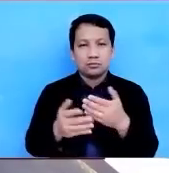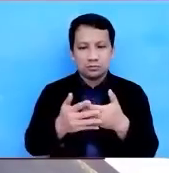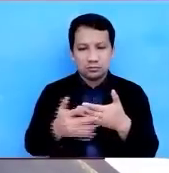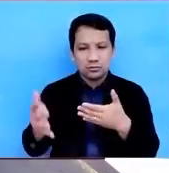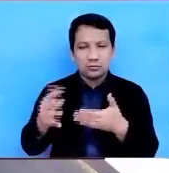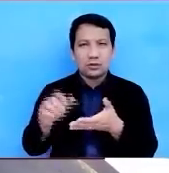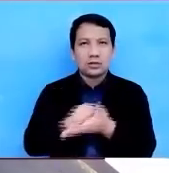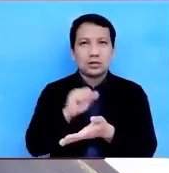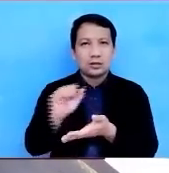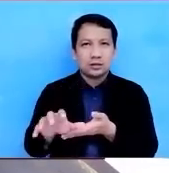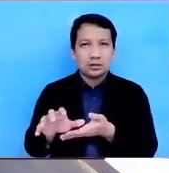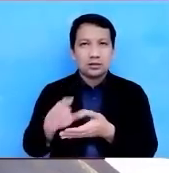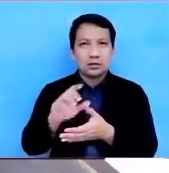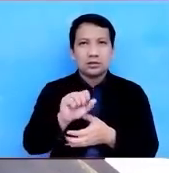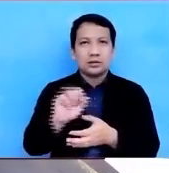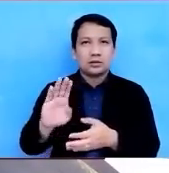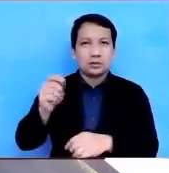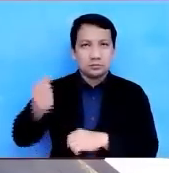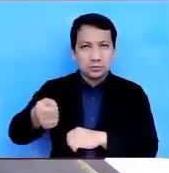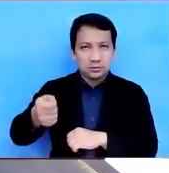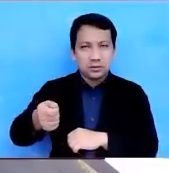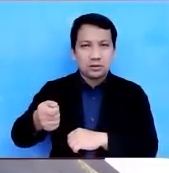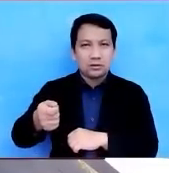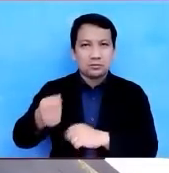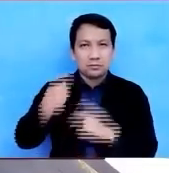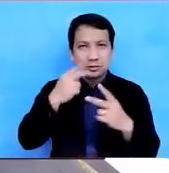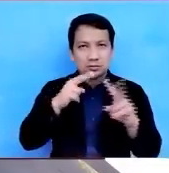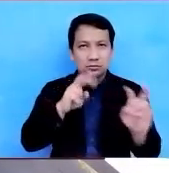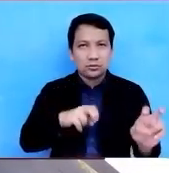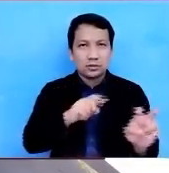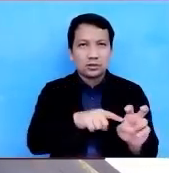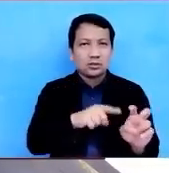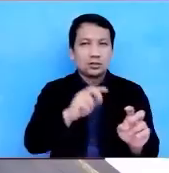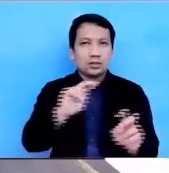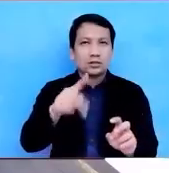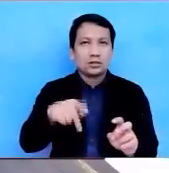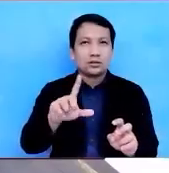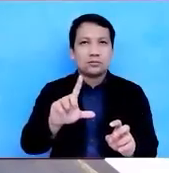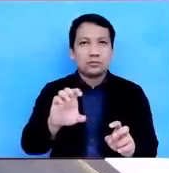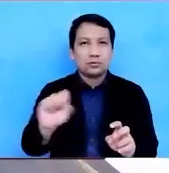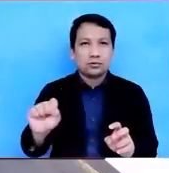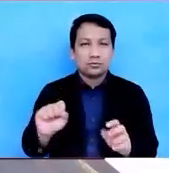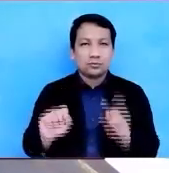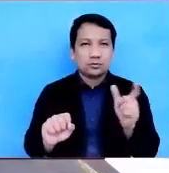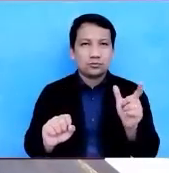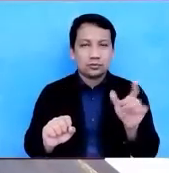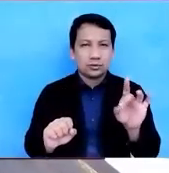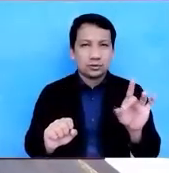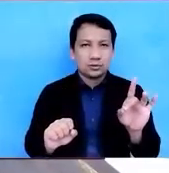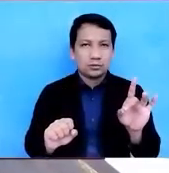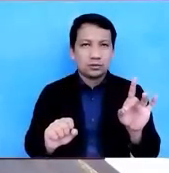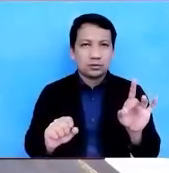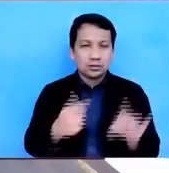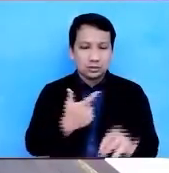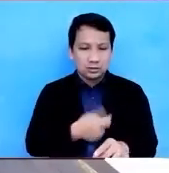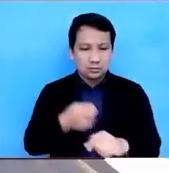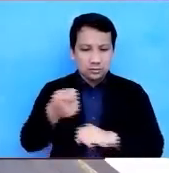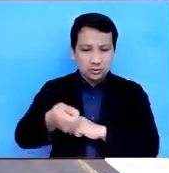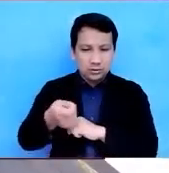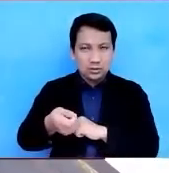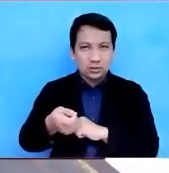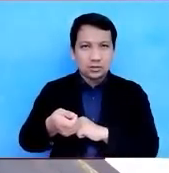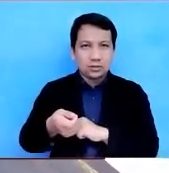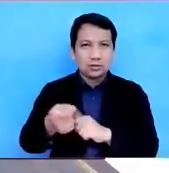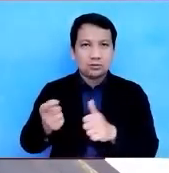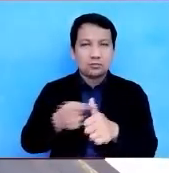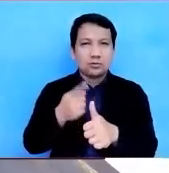rin ng Sandigan Bayan ang panukalang gawing state witness si Napoles. Taong 2018, hinatulang guilty ng Sandigan Bayan 1st Division